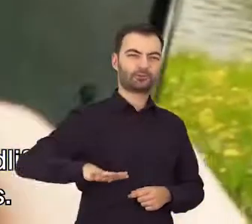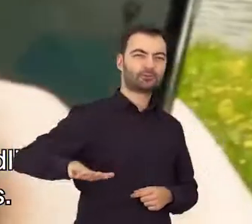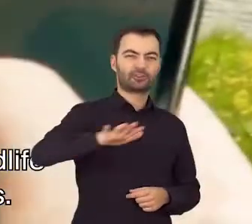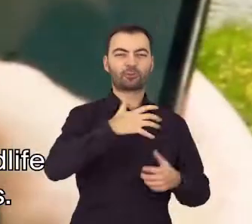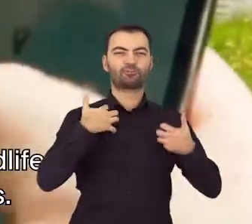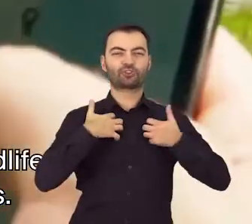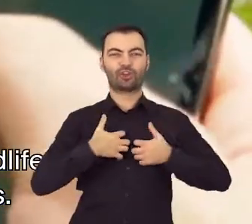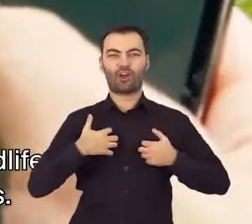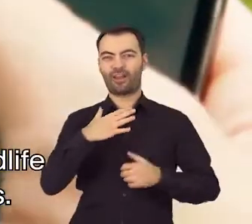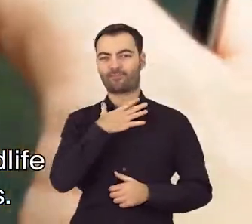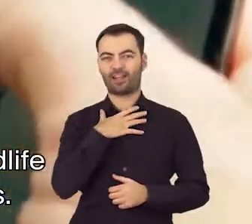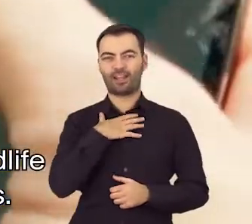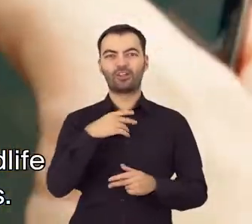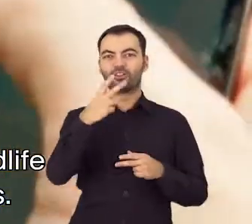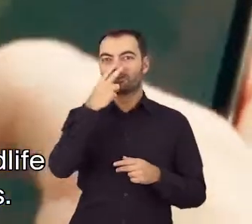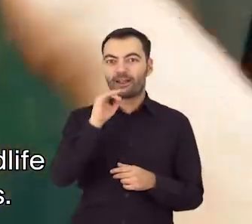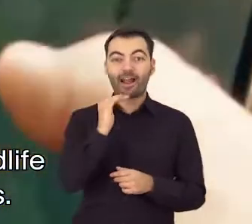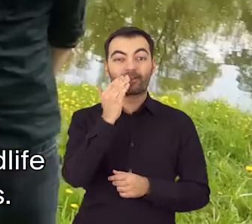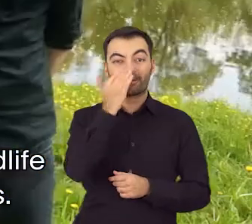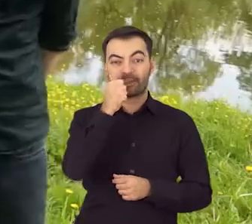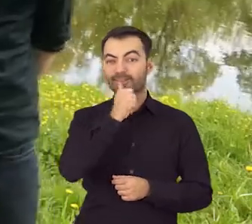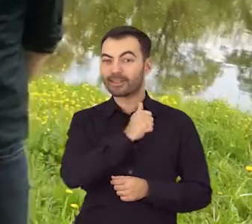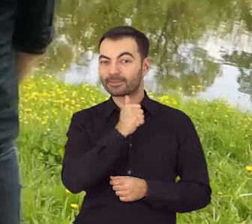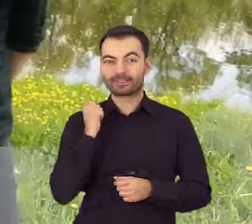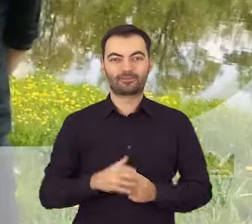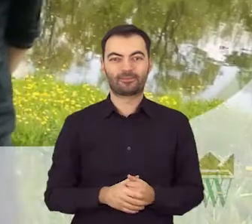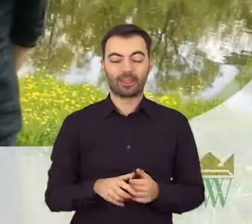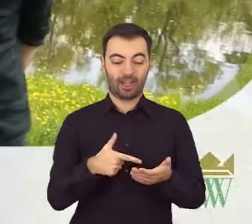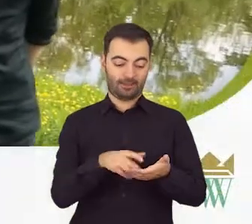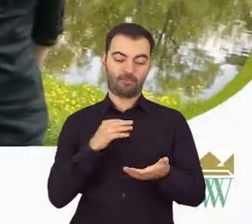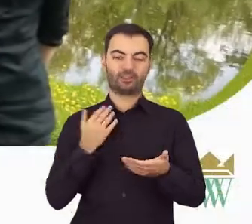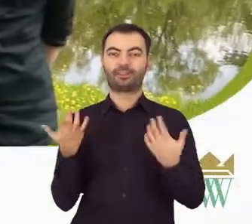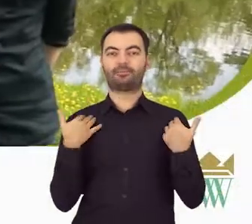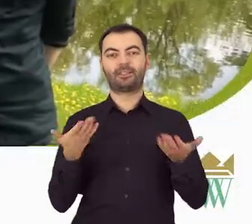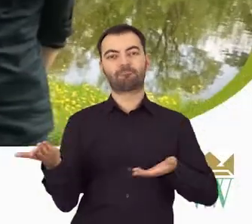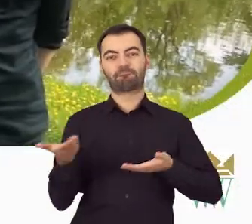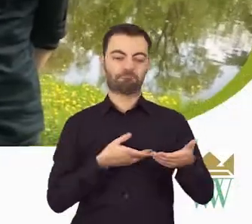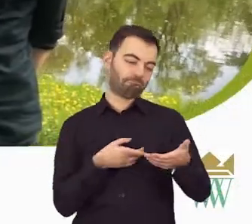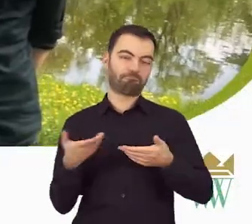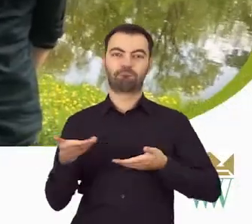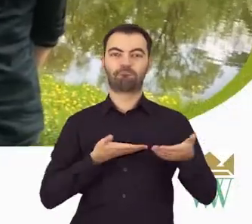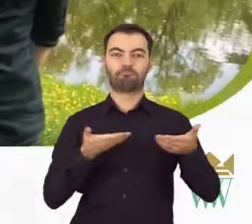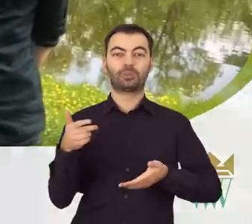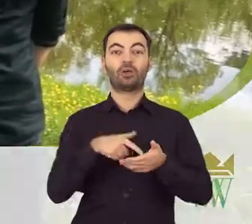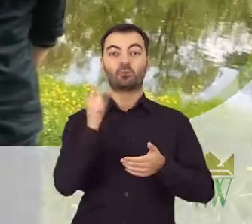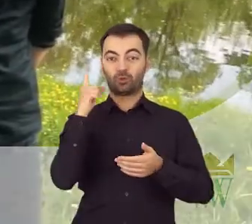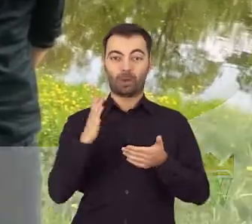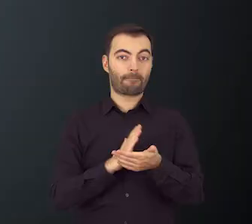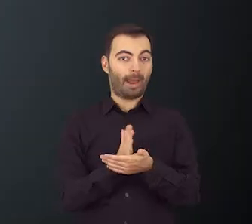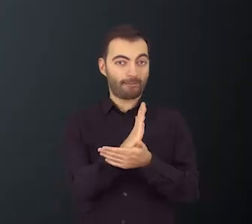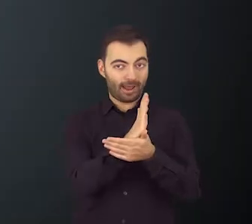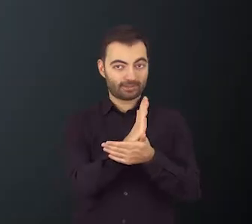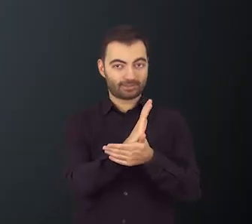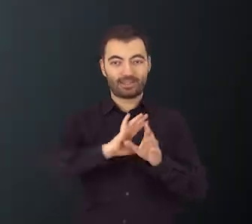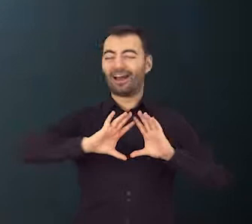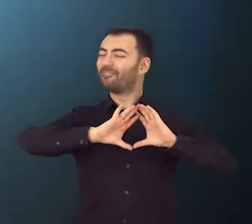wilanowskiej przyrody i odkryć jego tajemnice. Z aplikacją można spacerować po parku, można znaleźć w niej po pierwsze mapę